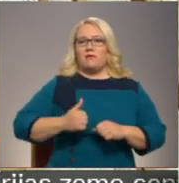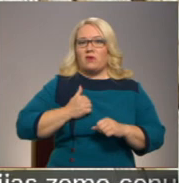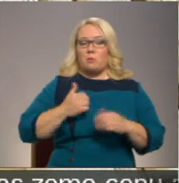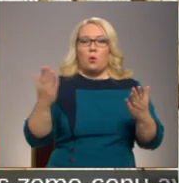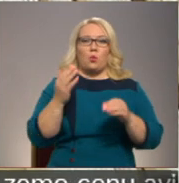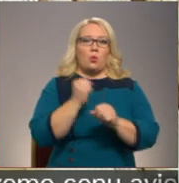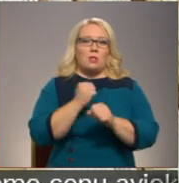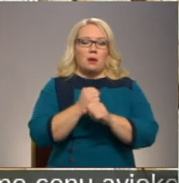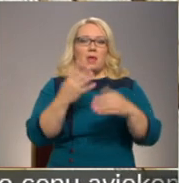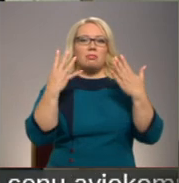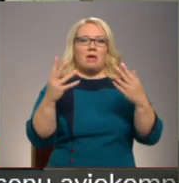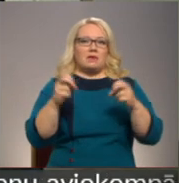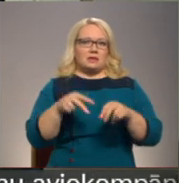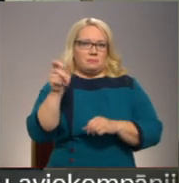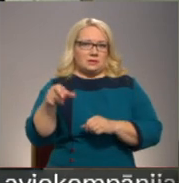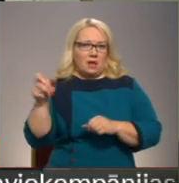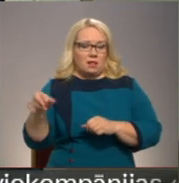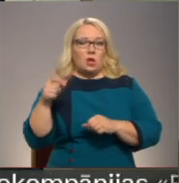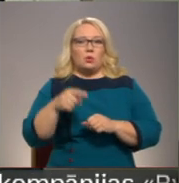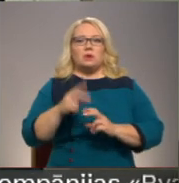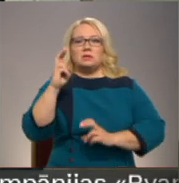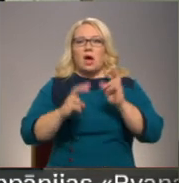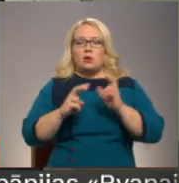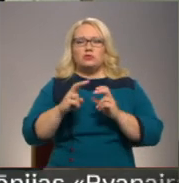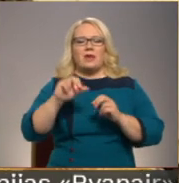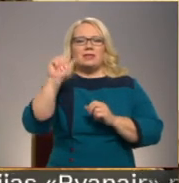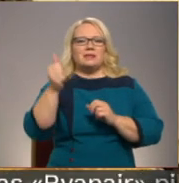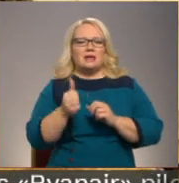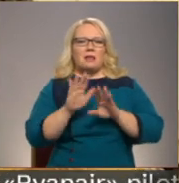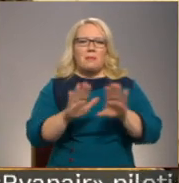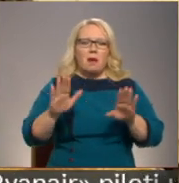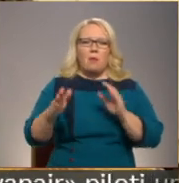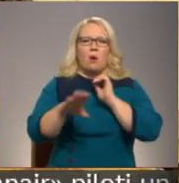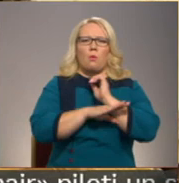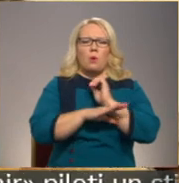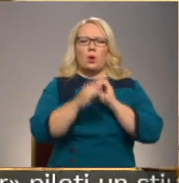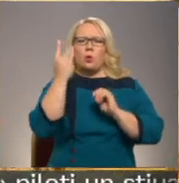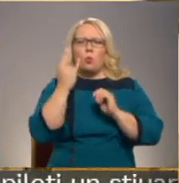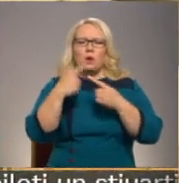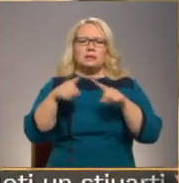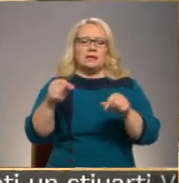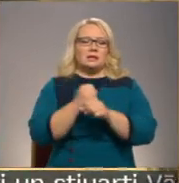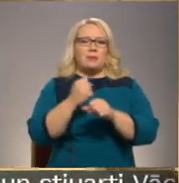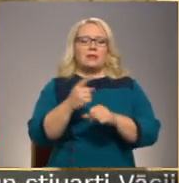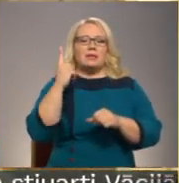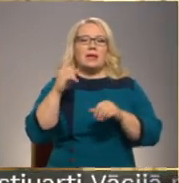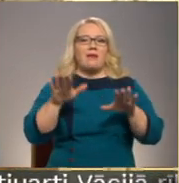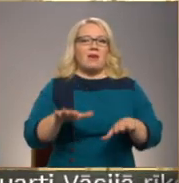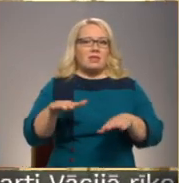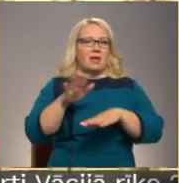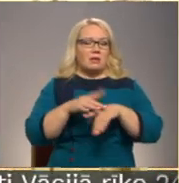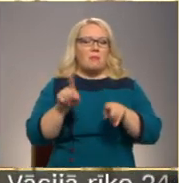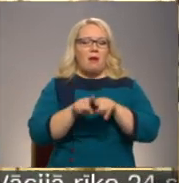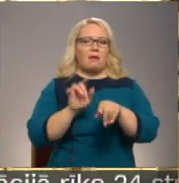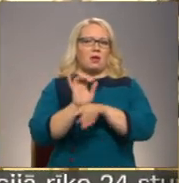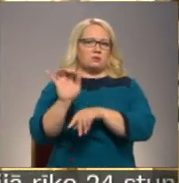kurā nodarbināti 9 speciālisti. Tur saražotās dizaina mēbeles, koku, logu un citi izstrādājumi nonāk ne tikai vietējā, bet arī